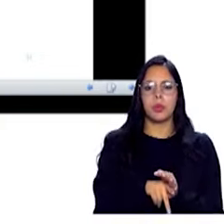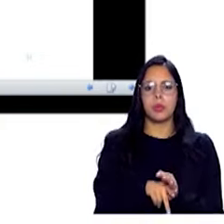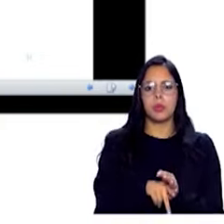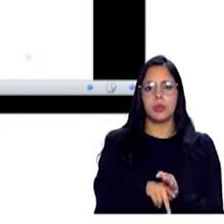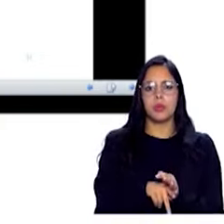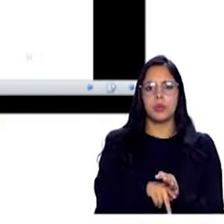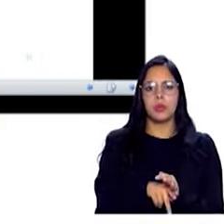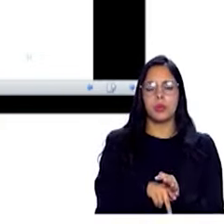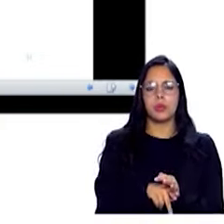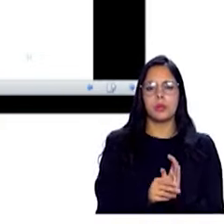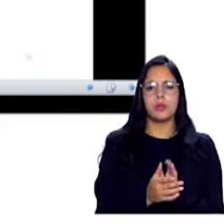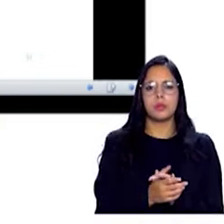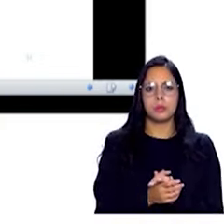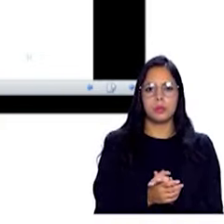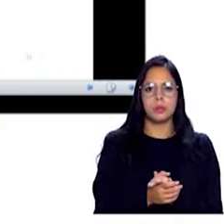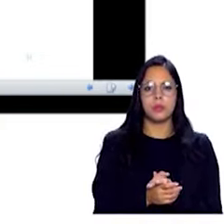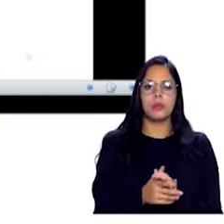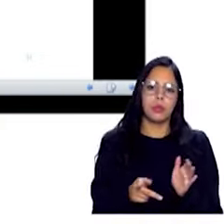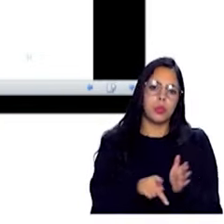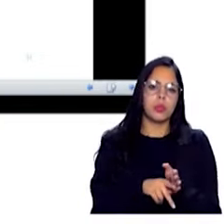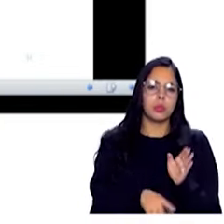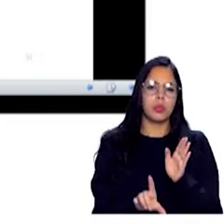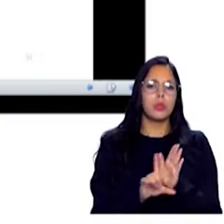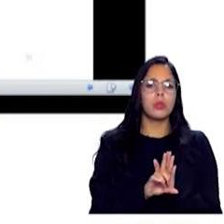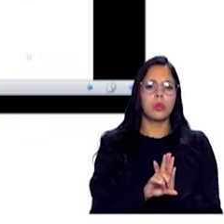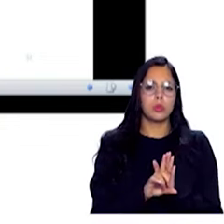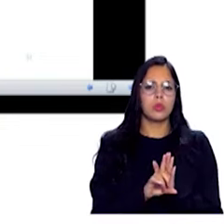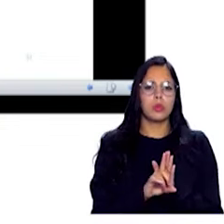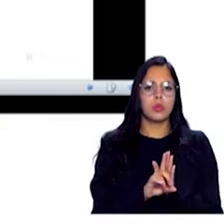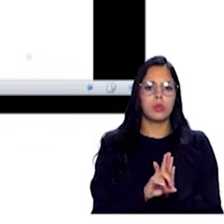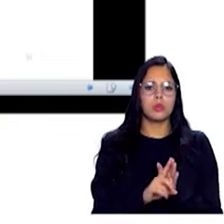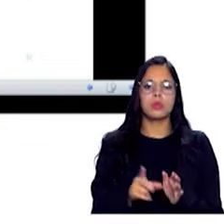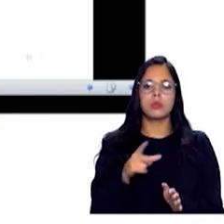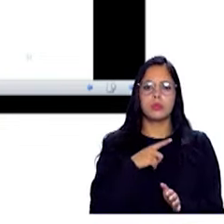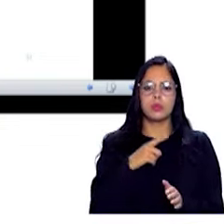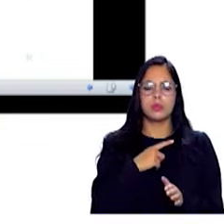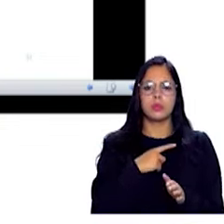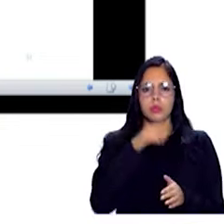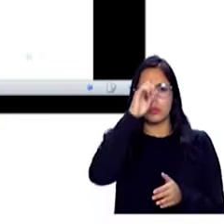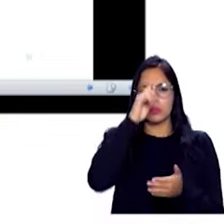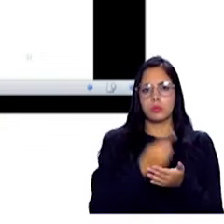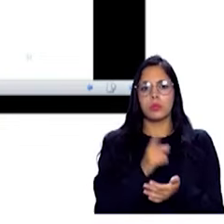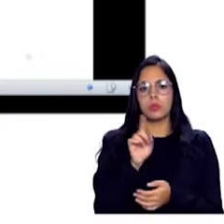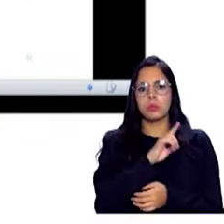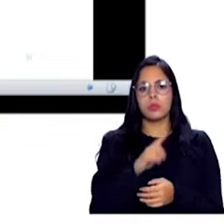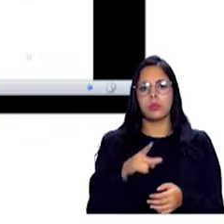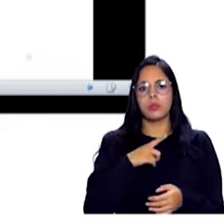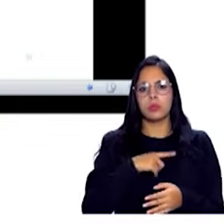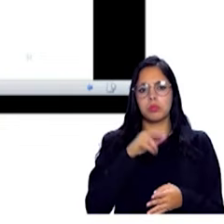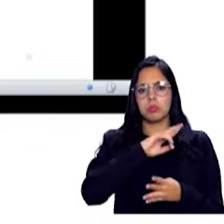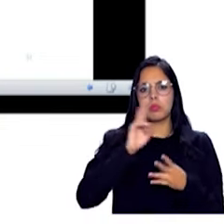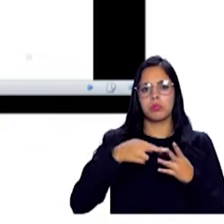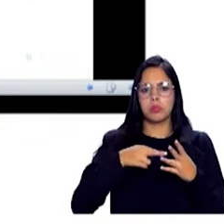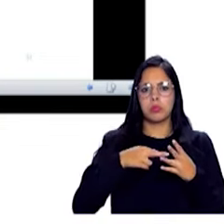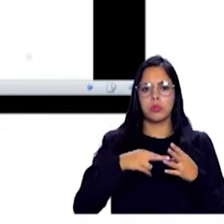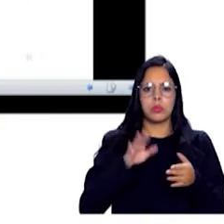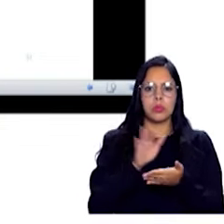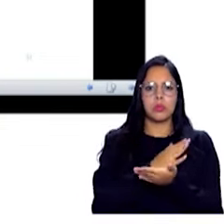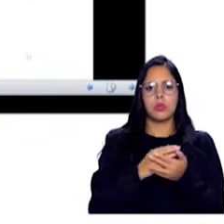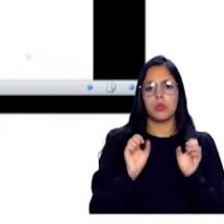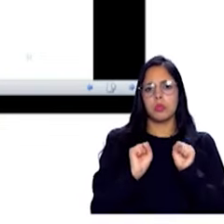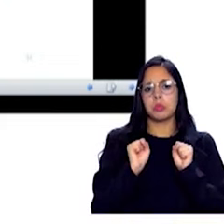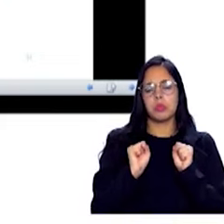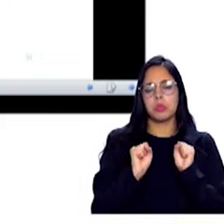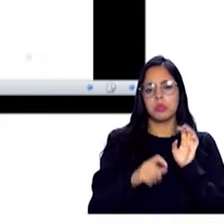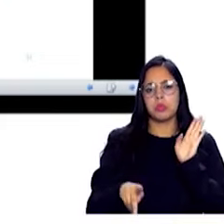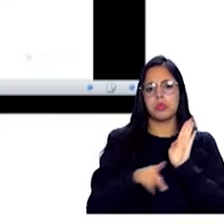Dal caso concreto AD esempio la corte di cassazione quando decide un ricorso puo sempre enunci un principio di diritto se risolve una